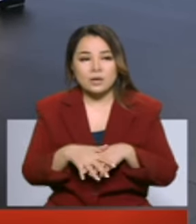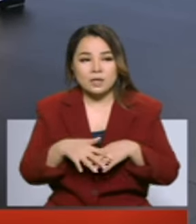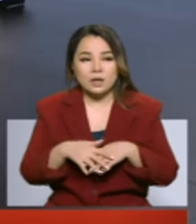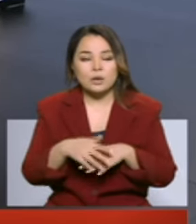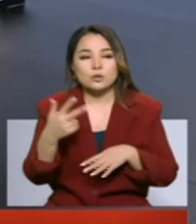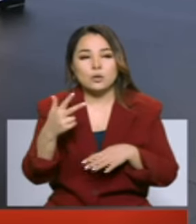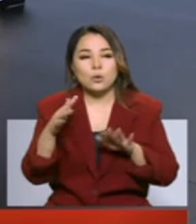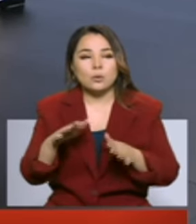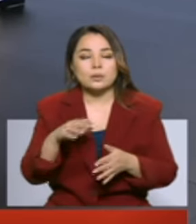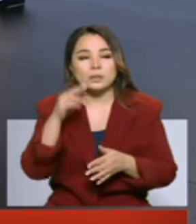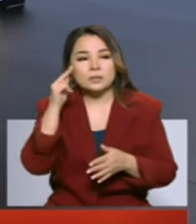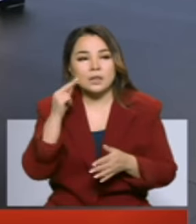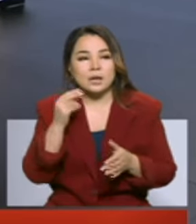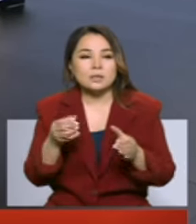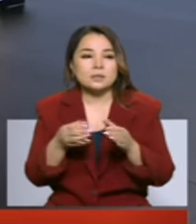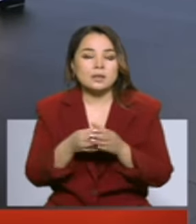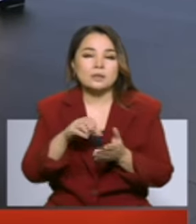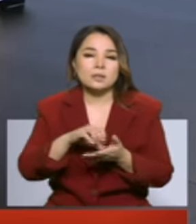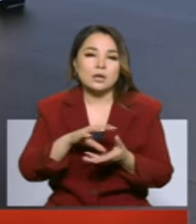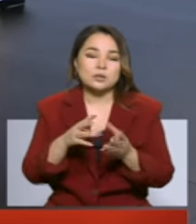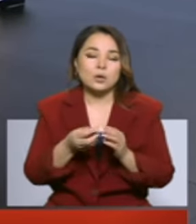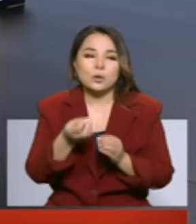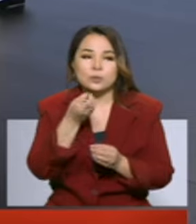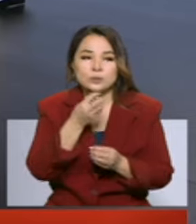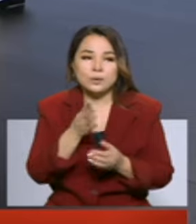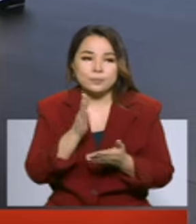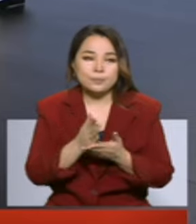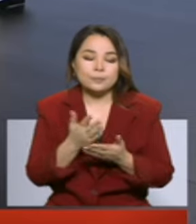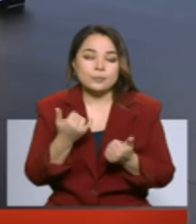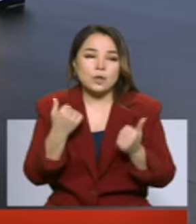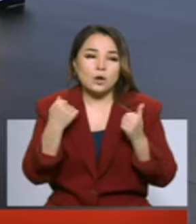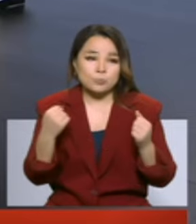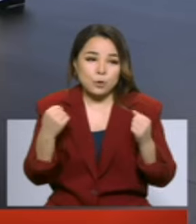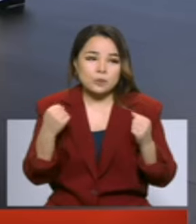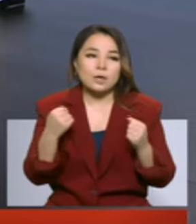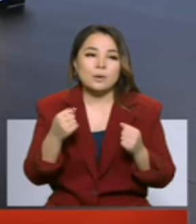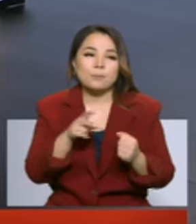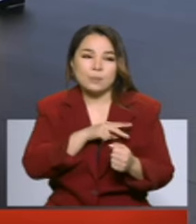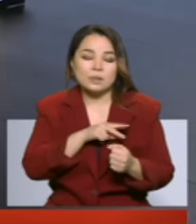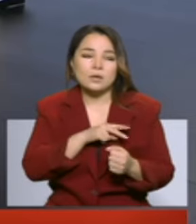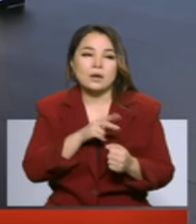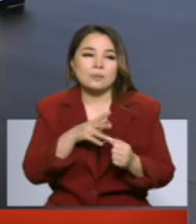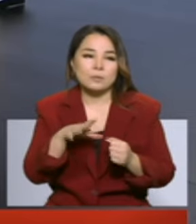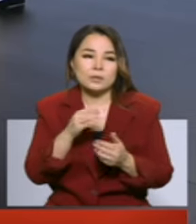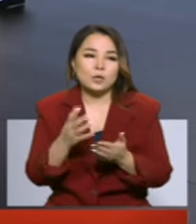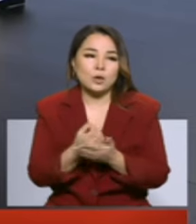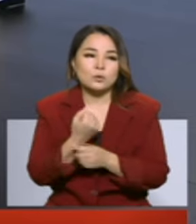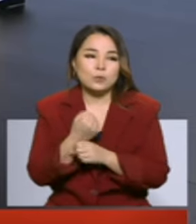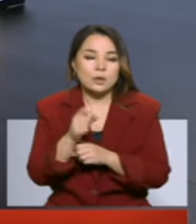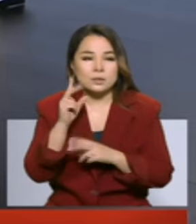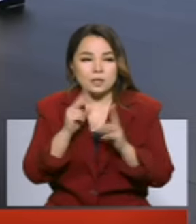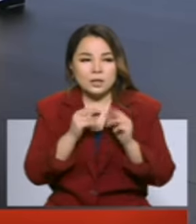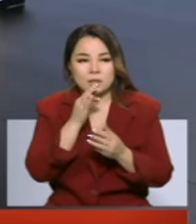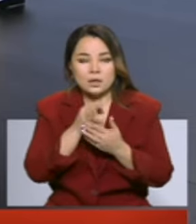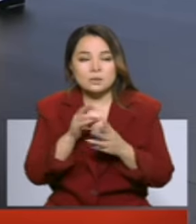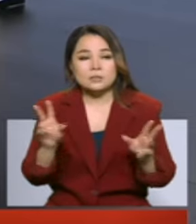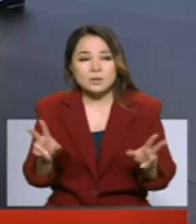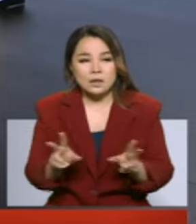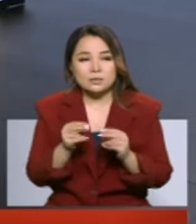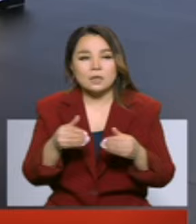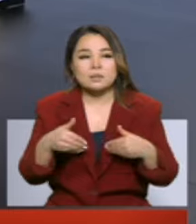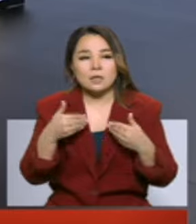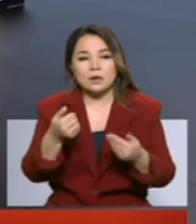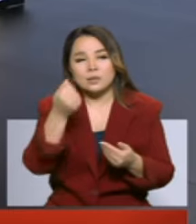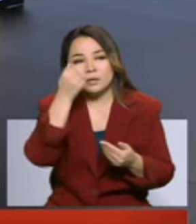Қытай құрама командасы. Әзірге нәтиже жаман емес, спортшылардан тағы да медаль күтетін боламыз. Армангүл. Сәттілік тілейміз,